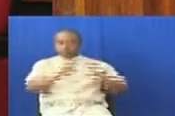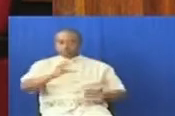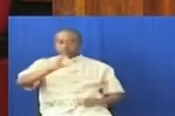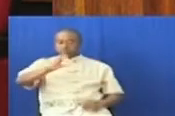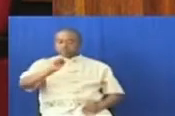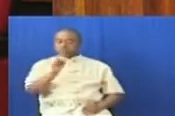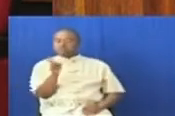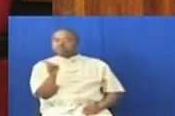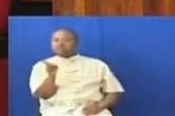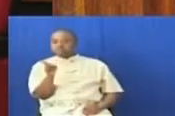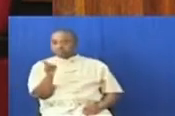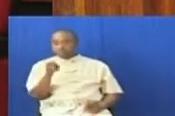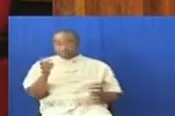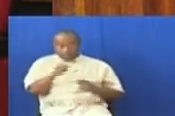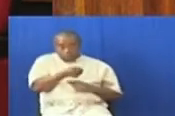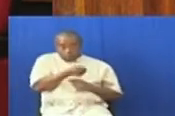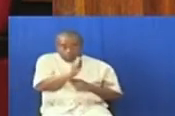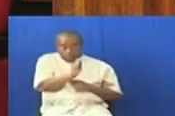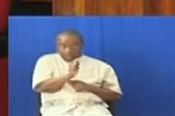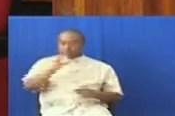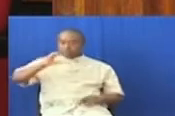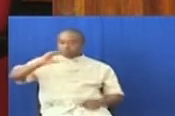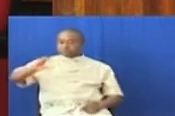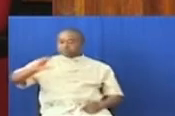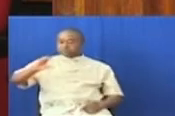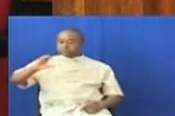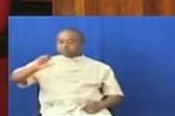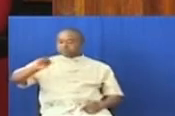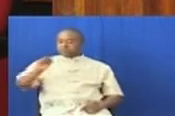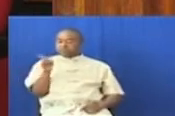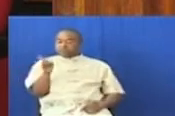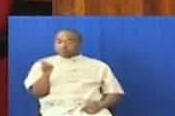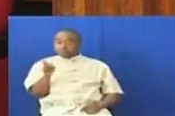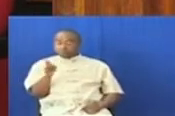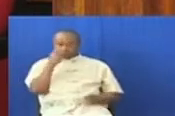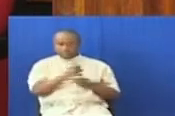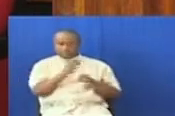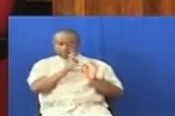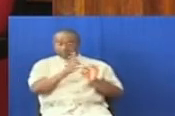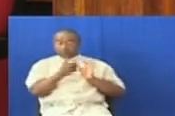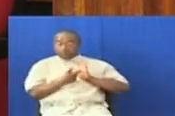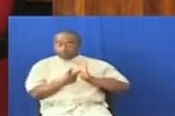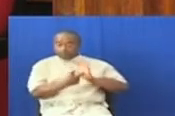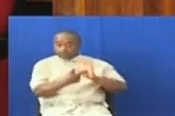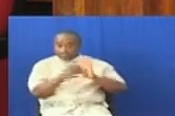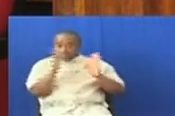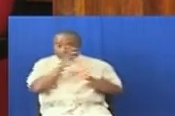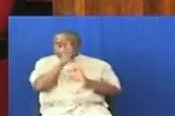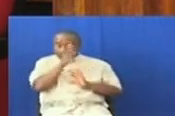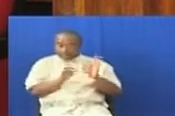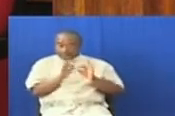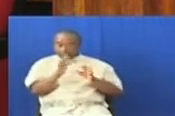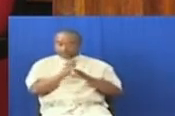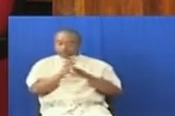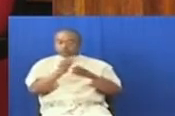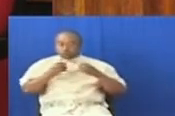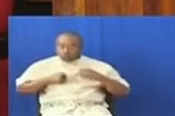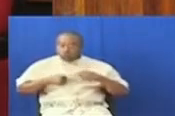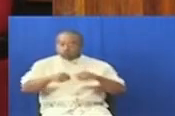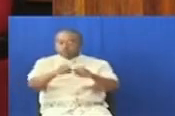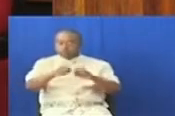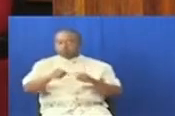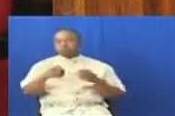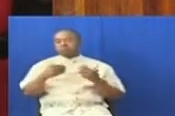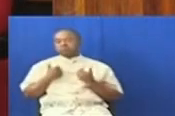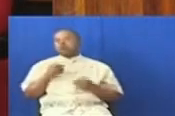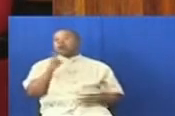Na CAG wenyewe wamefanya kazi nzuri, wameonyesha hali halisi ya utendaji wa halmashauri zetu katika maeneo